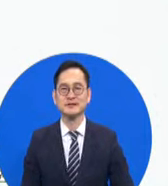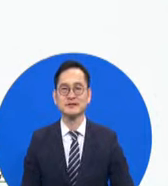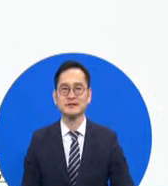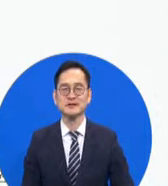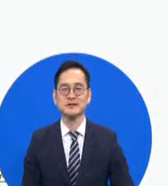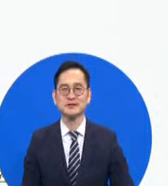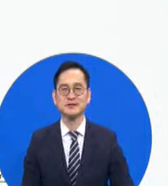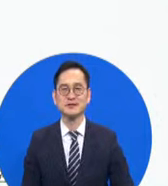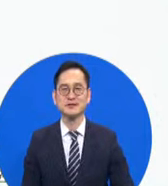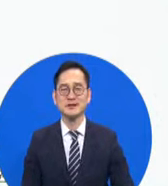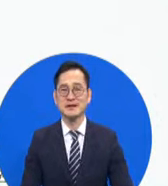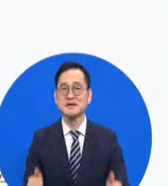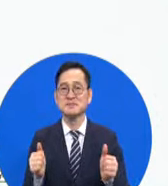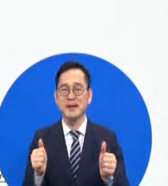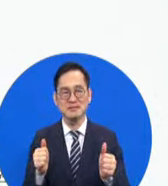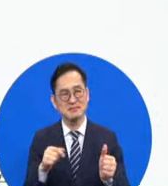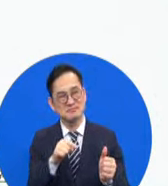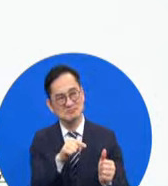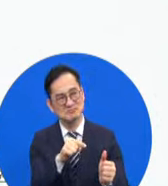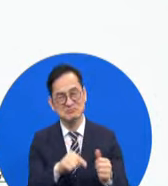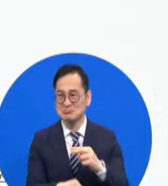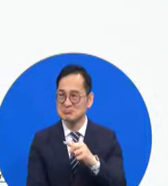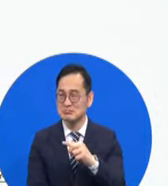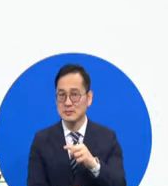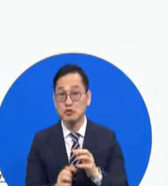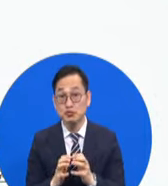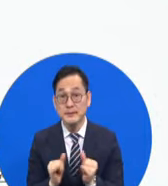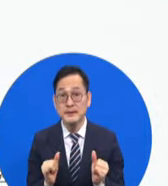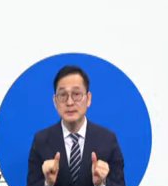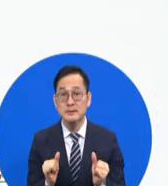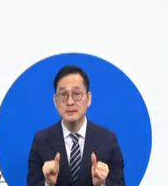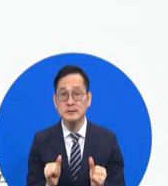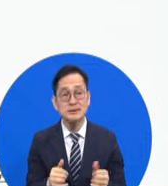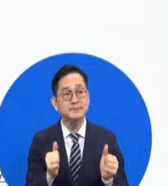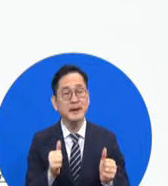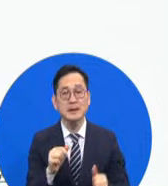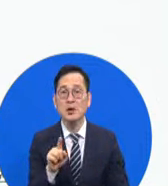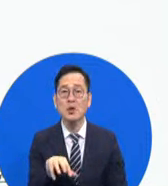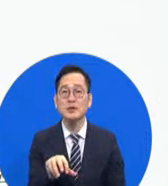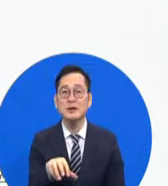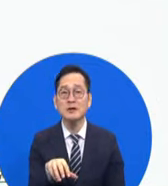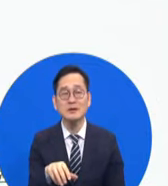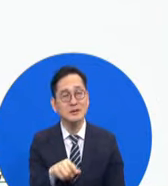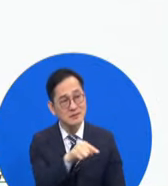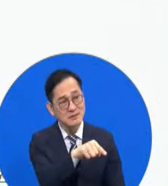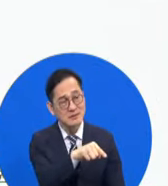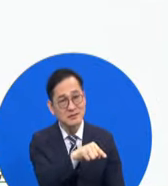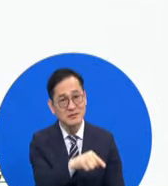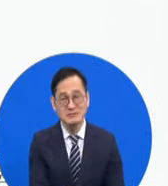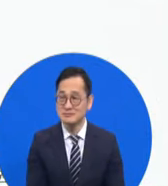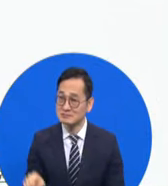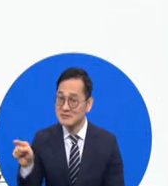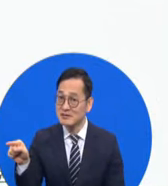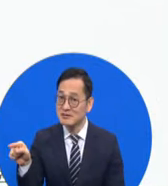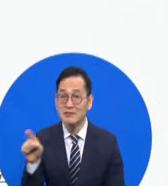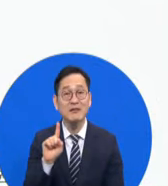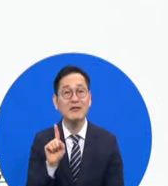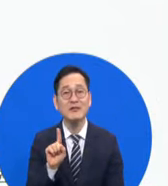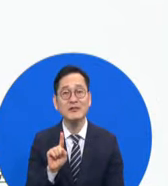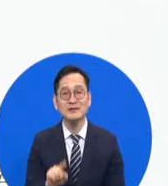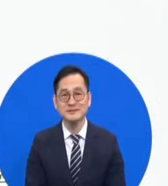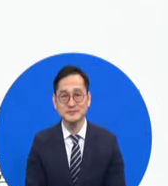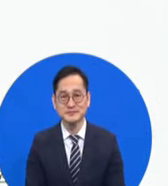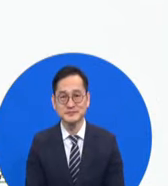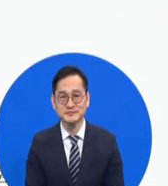대표가 밝힌 심판론 중에 국민들은, 유권자들은 어느 심판론을 선택했을지 궁금합니다. 그리고